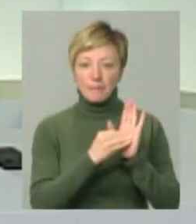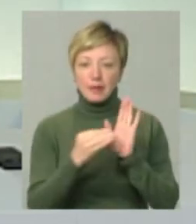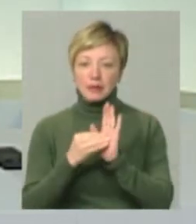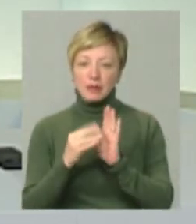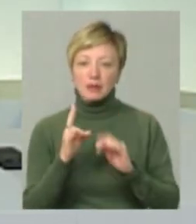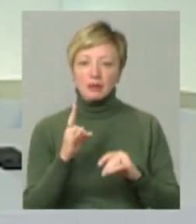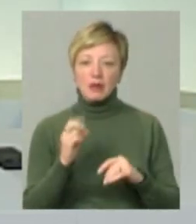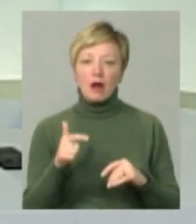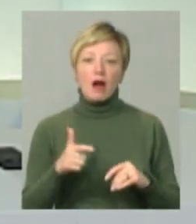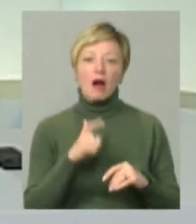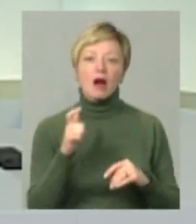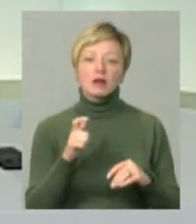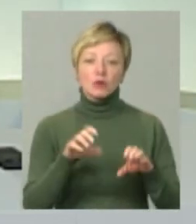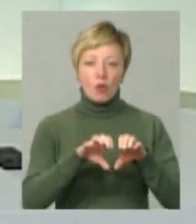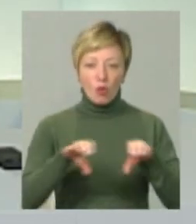на